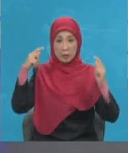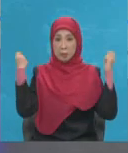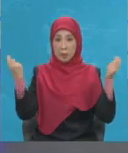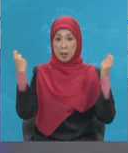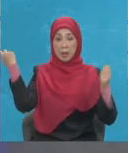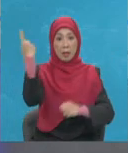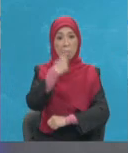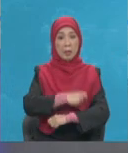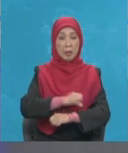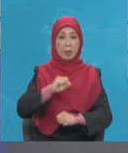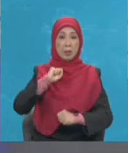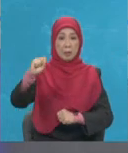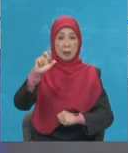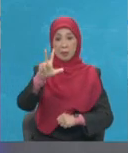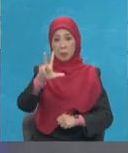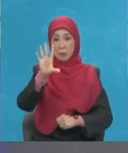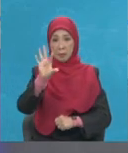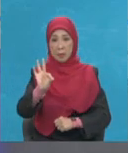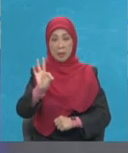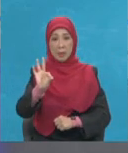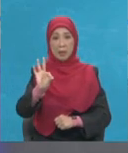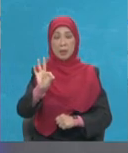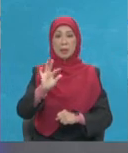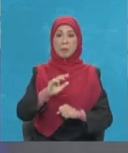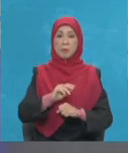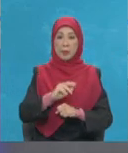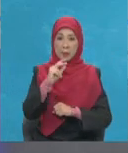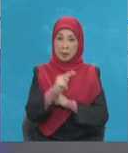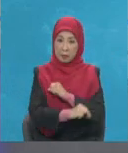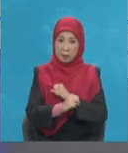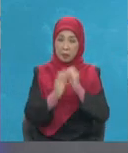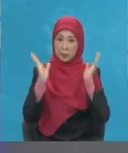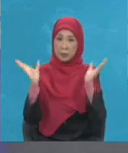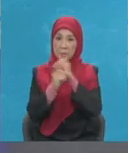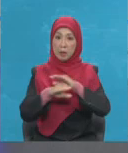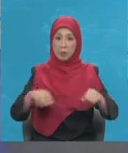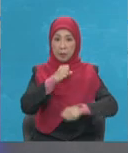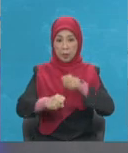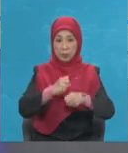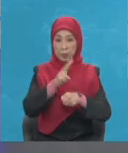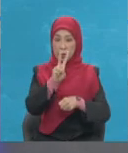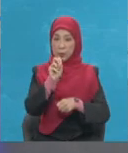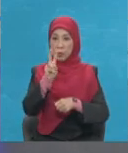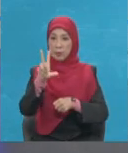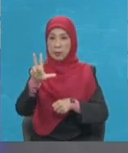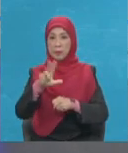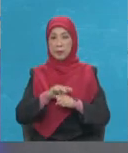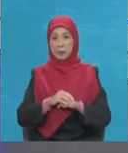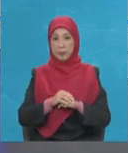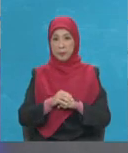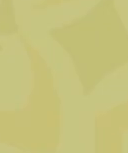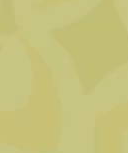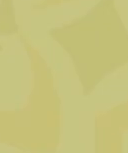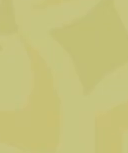menyambut ulang tahun ke-39 Hari Kebangsaan Negara Brunei Darussalam tahun 2023.